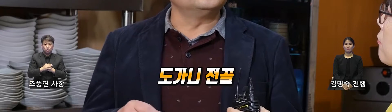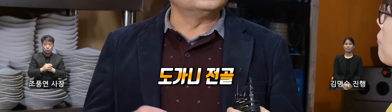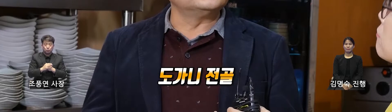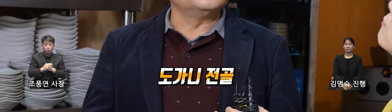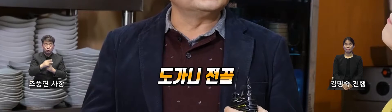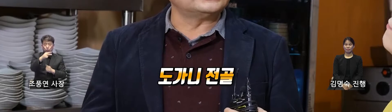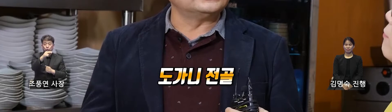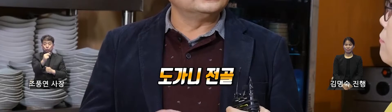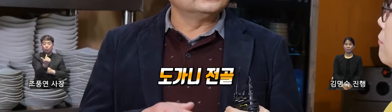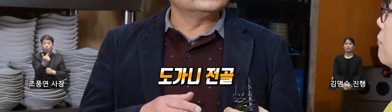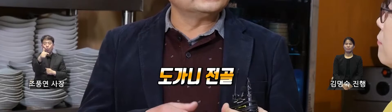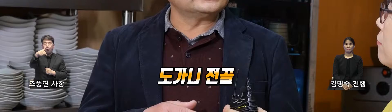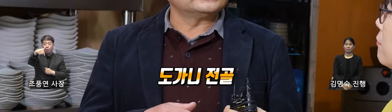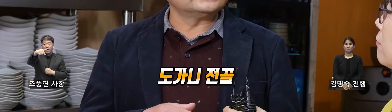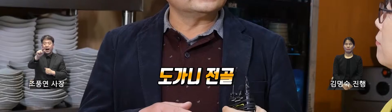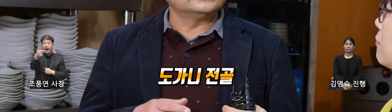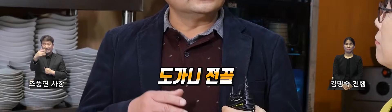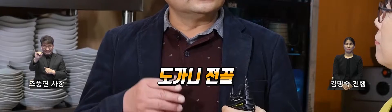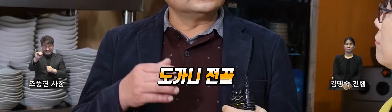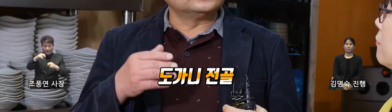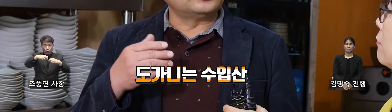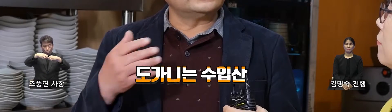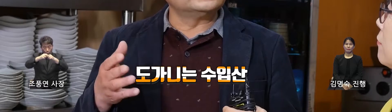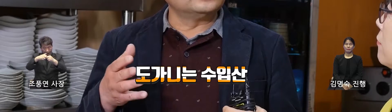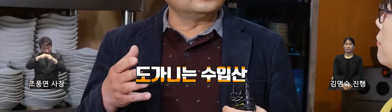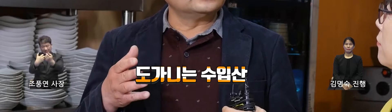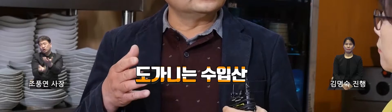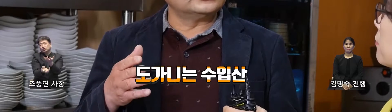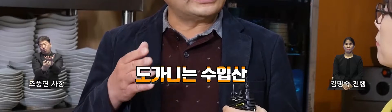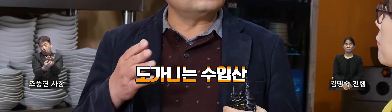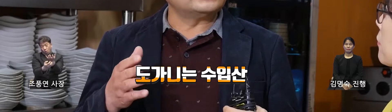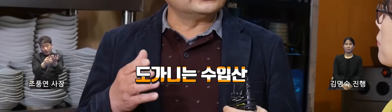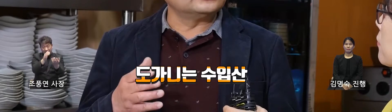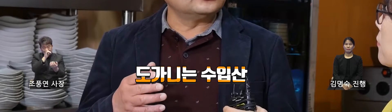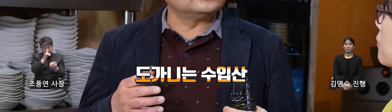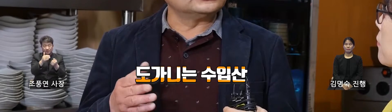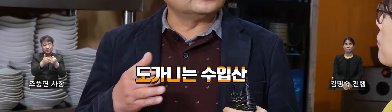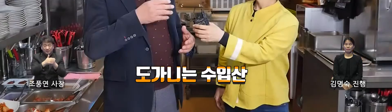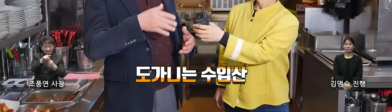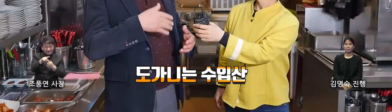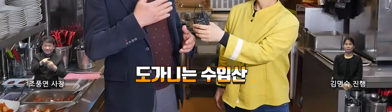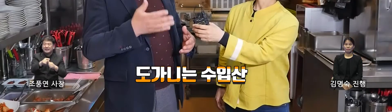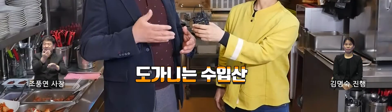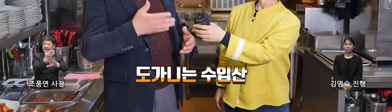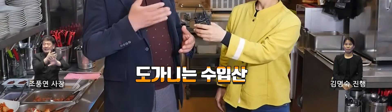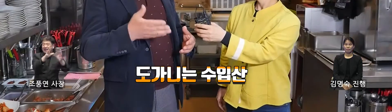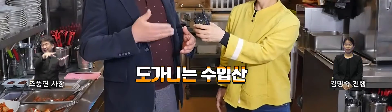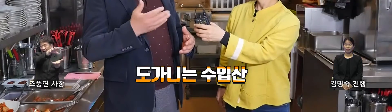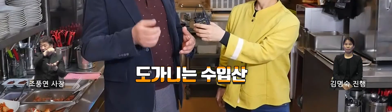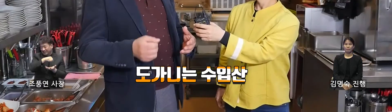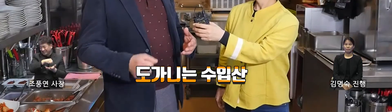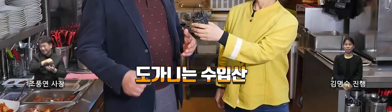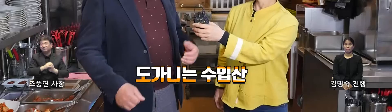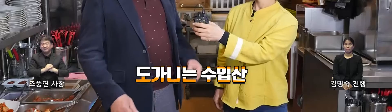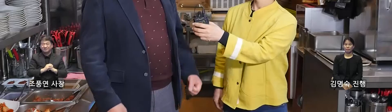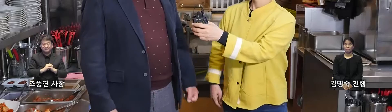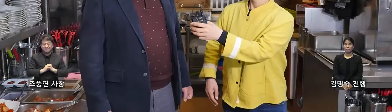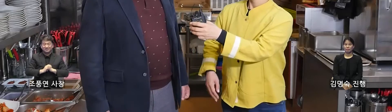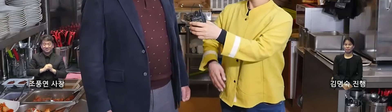도가니 전골이 있습니다. 그게 도가니 전골은 한우가 아니고 지금 수입산을 쓰고